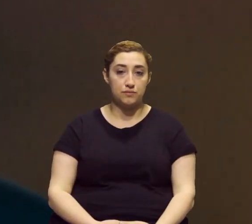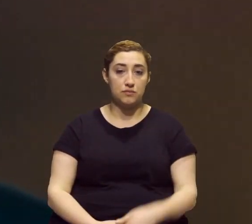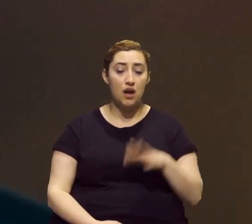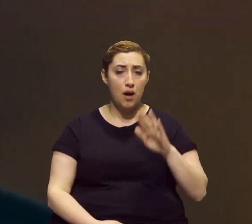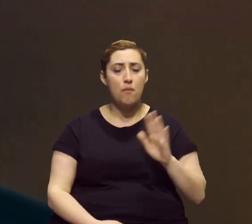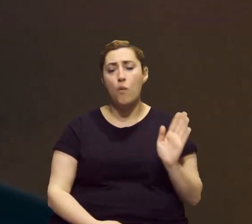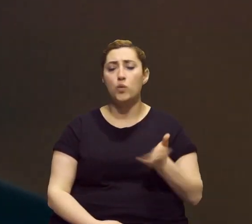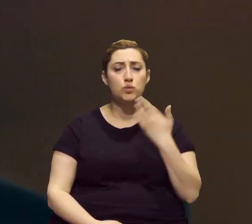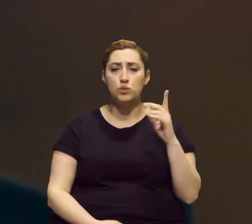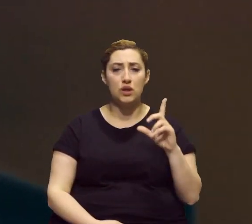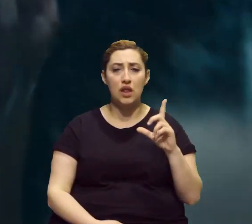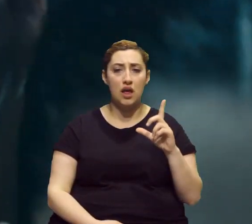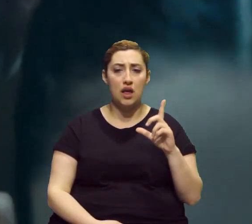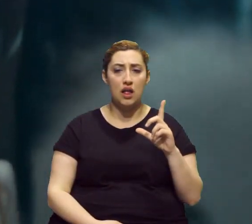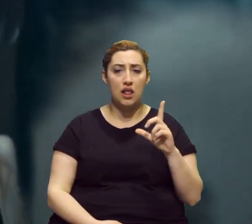Ama olsun Leyla.